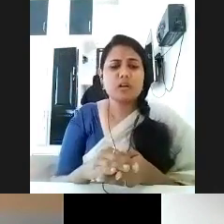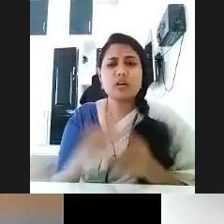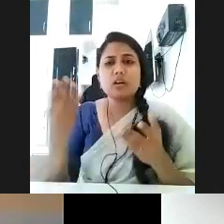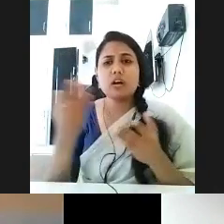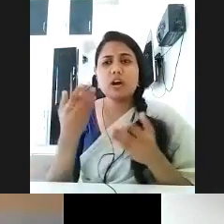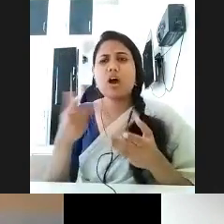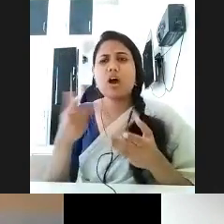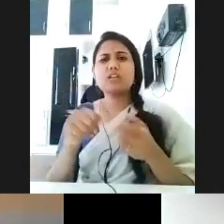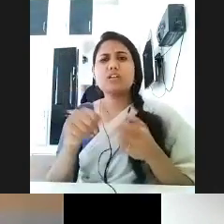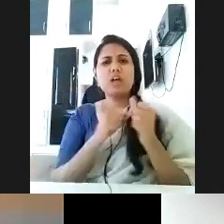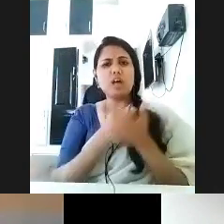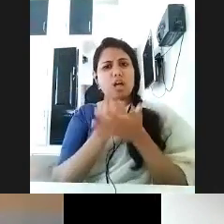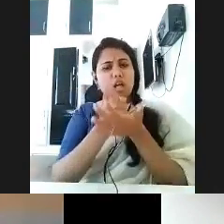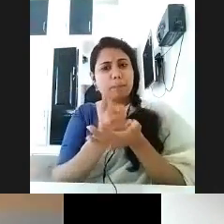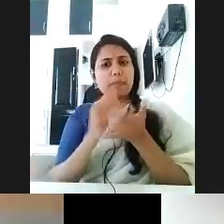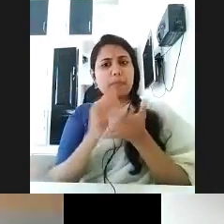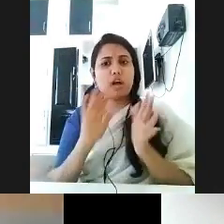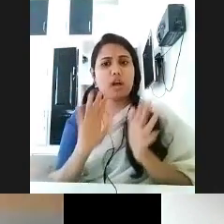പ്രയോജനപ്പെടും. മുട്ടിന്